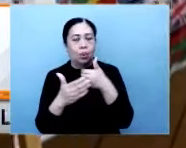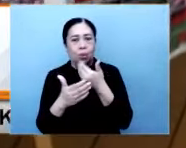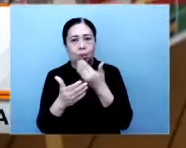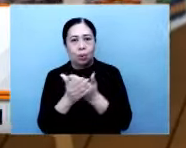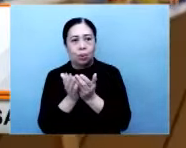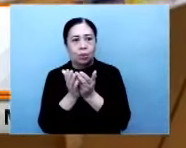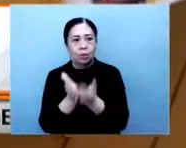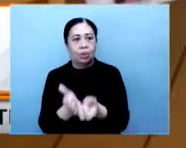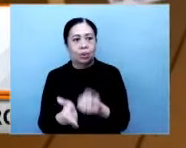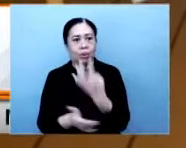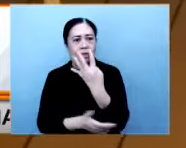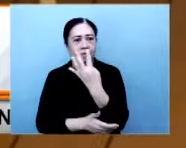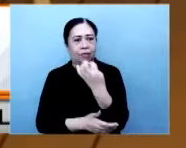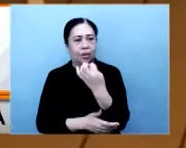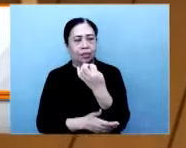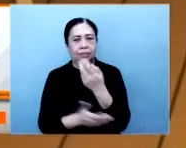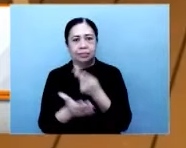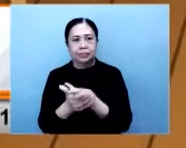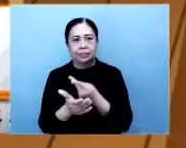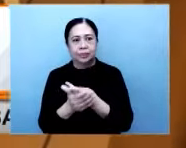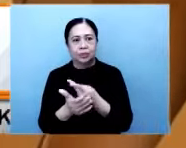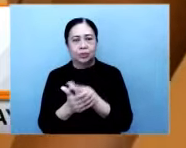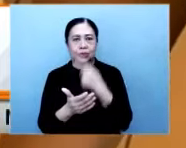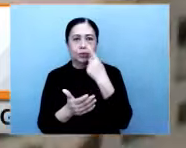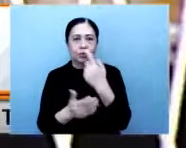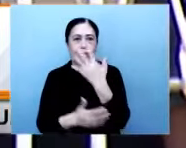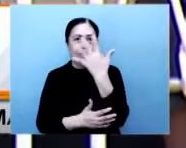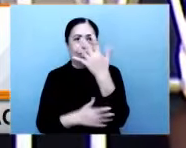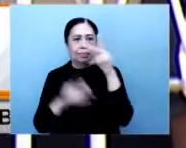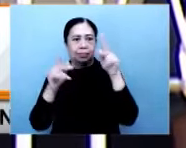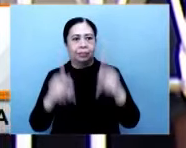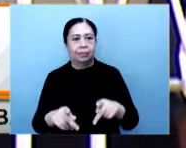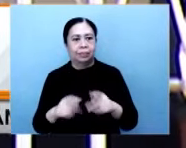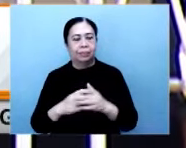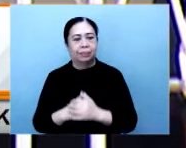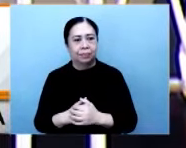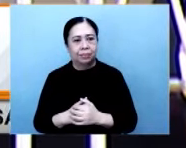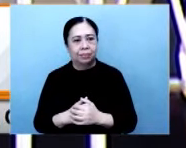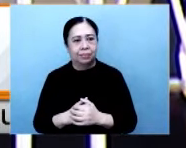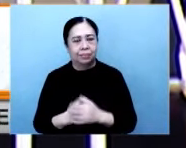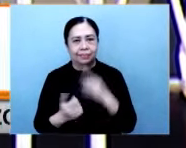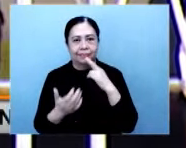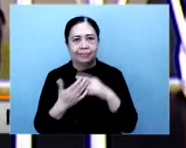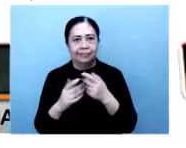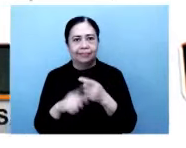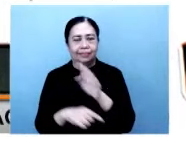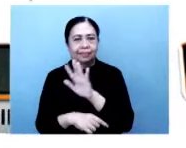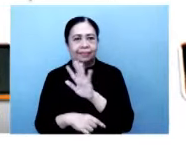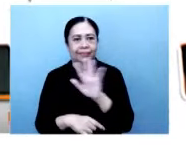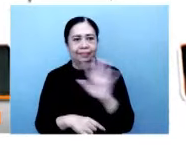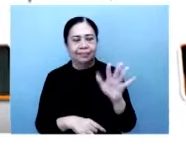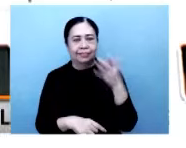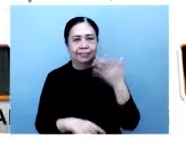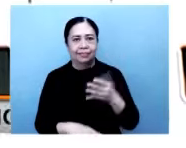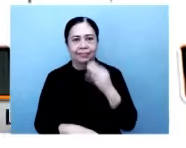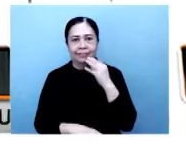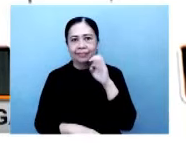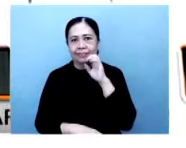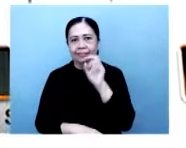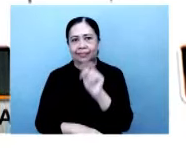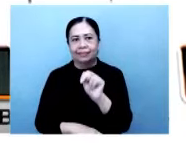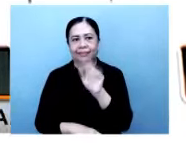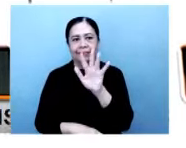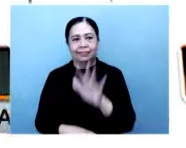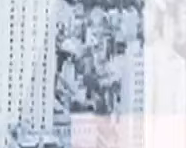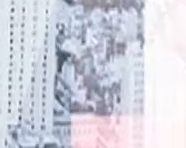halagang 400 pesos para sa 5 tao. Nagbabalita mula sa frontline, Marian Enriquez,